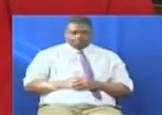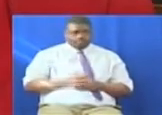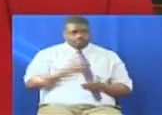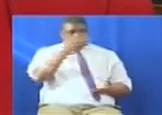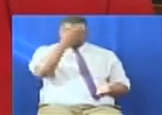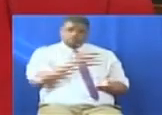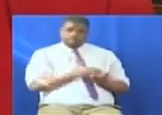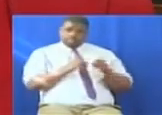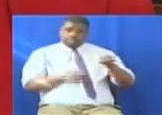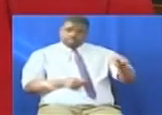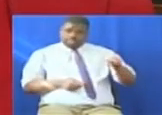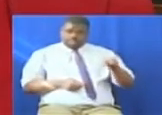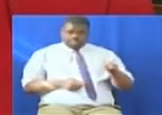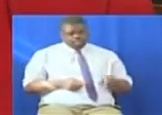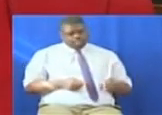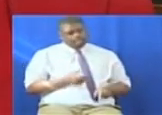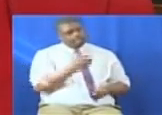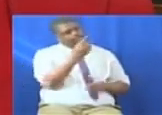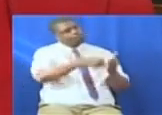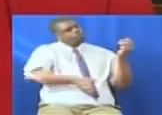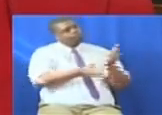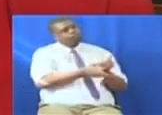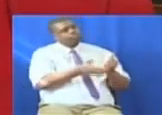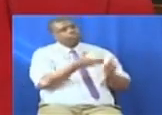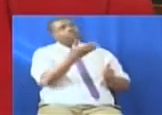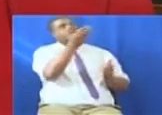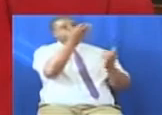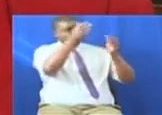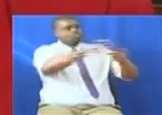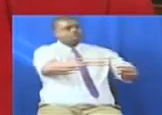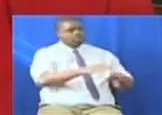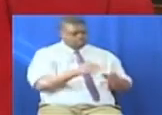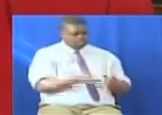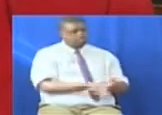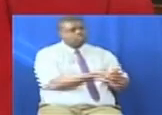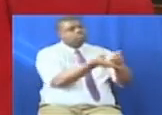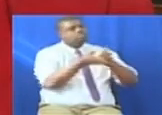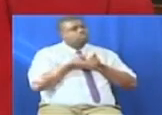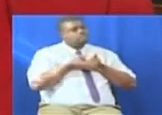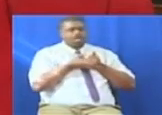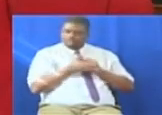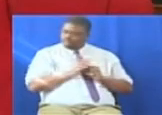hili, rais Mungu ambariki sana. Ametusaidia sana wa Tanzania.